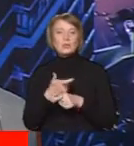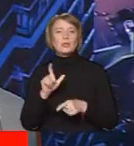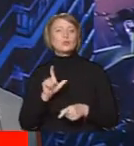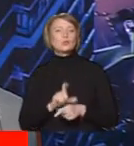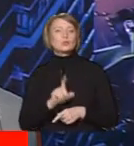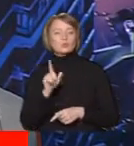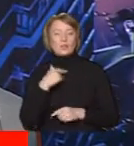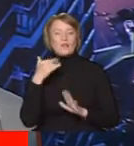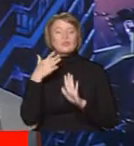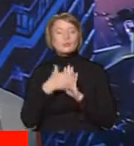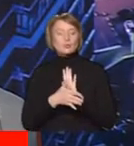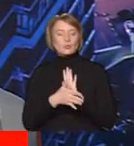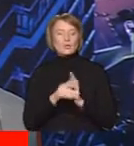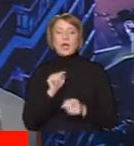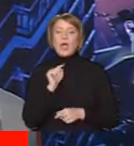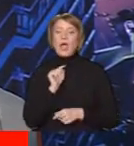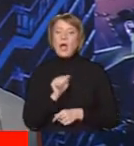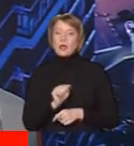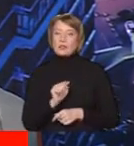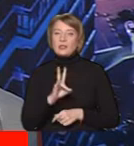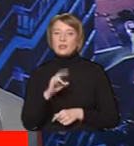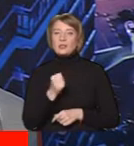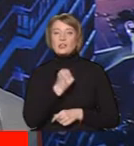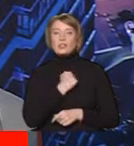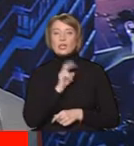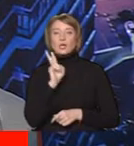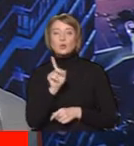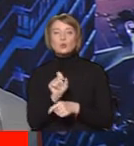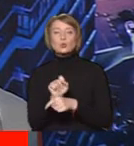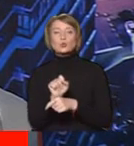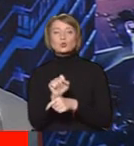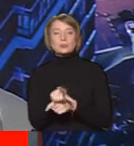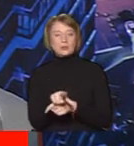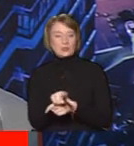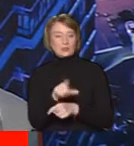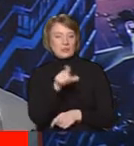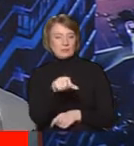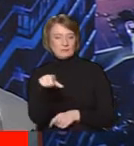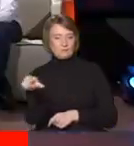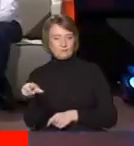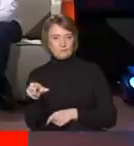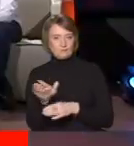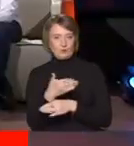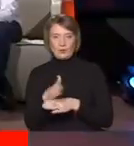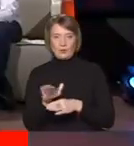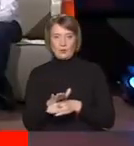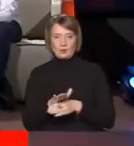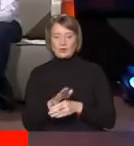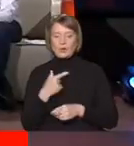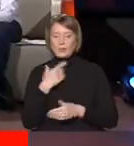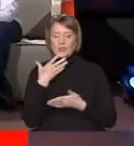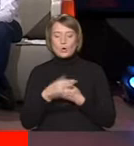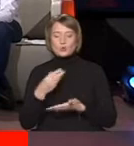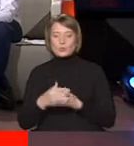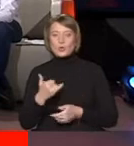я вас дуже розумію. Але, на жаль, хто визначає фаховість цих фахівців? Це не при особистості.